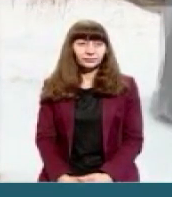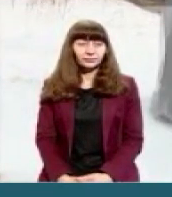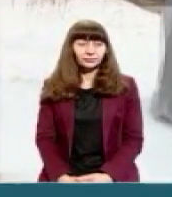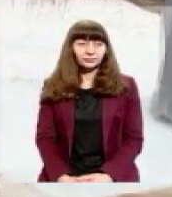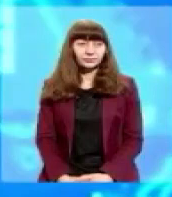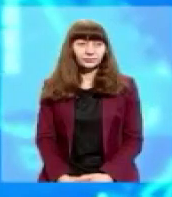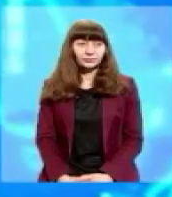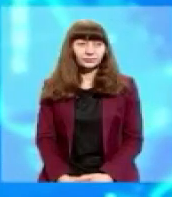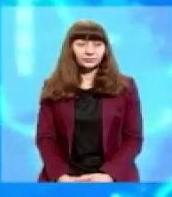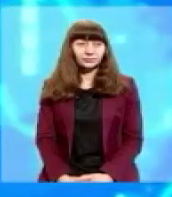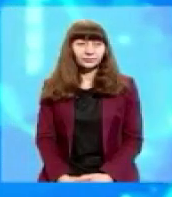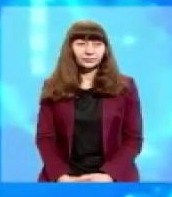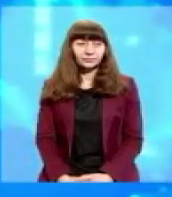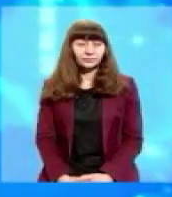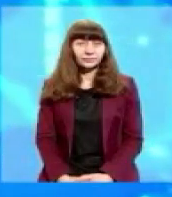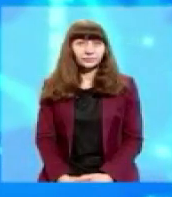Костанай.